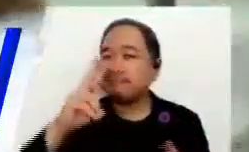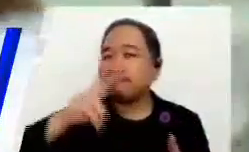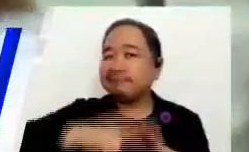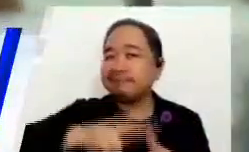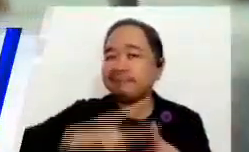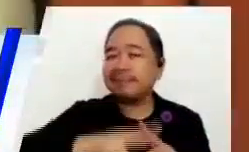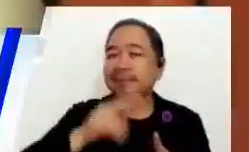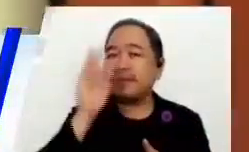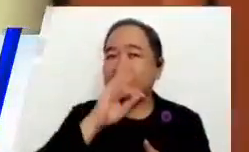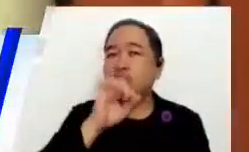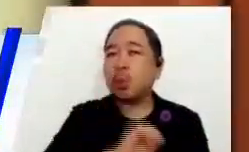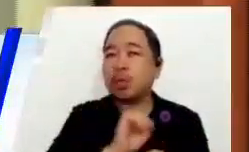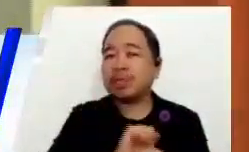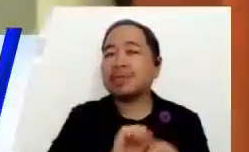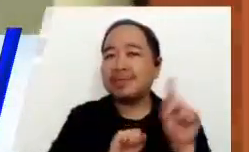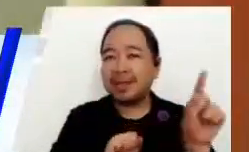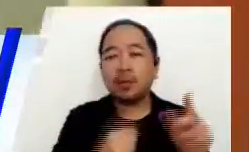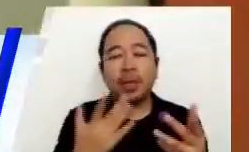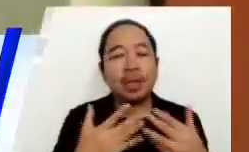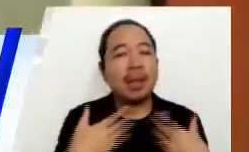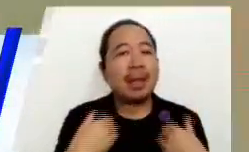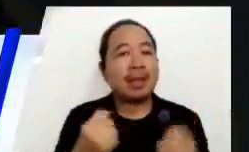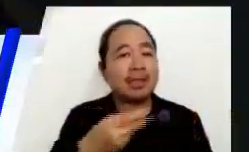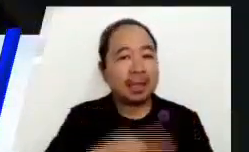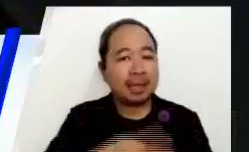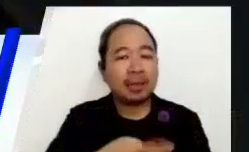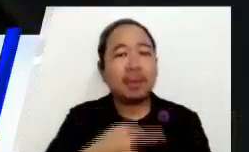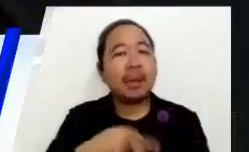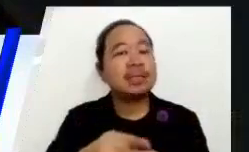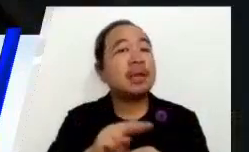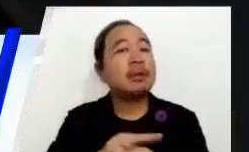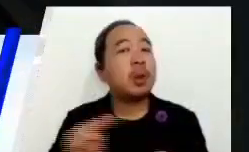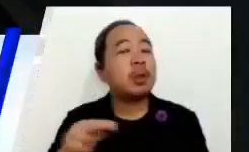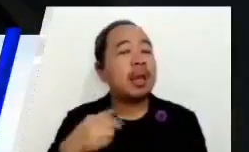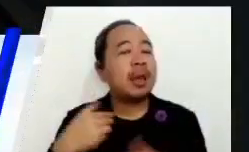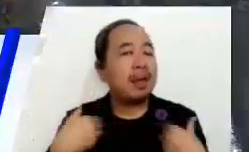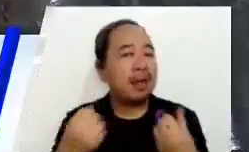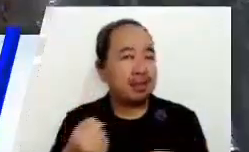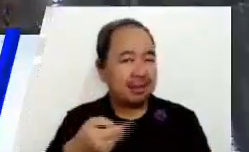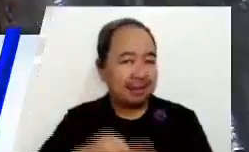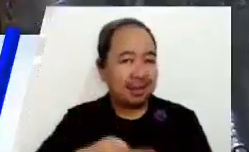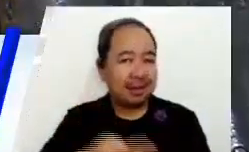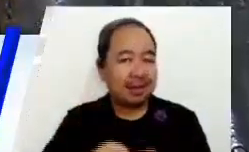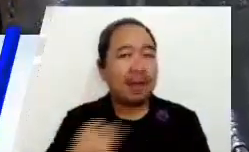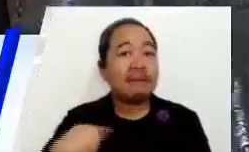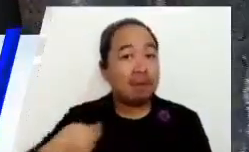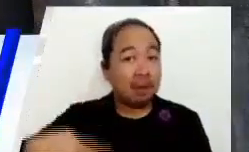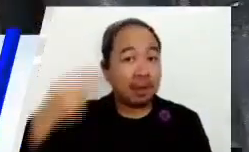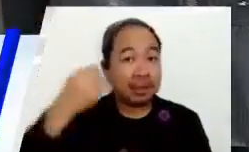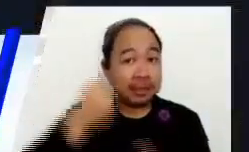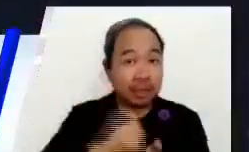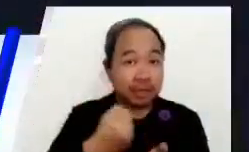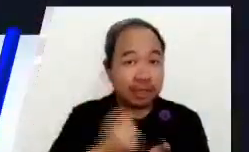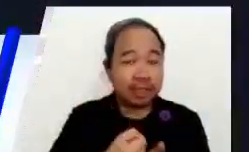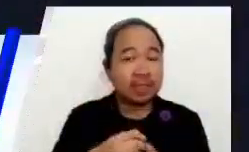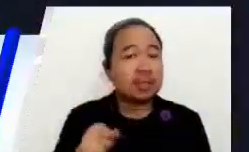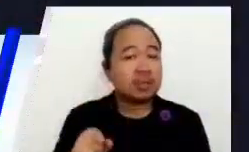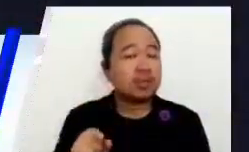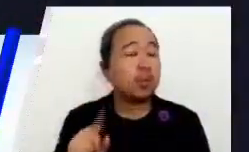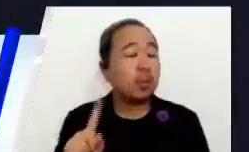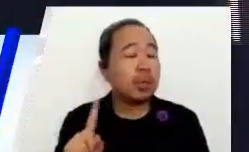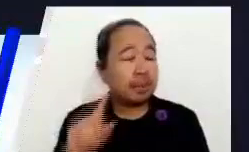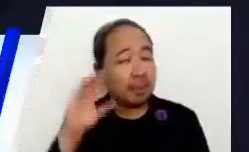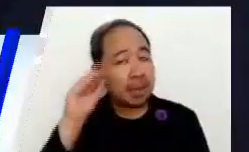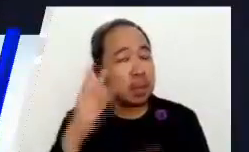mga nasa healthcare at non-healthcare industry. Bukod sa mataas na sahod, gustong mag-Canada ni Jam dahil sa